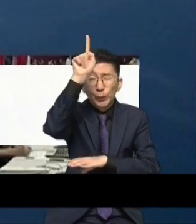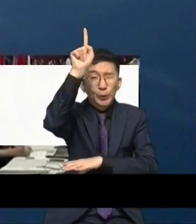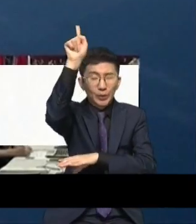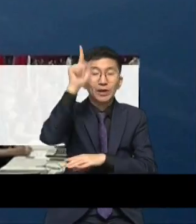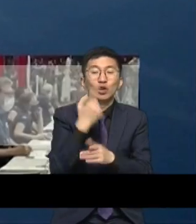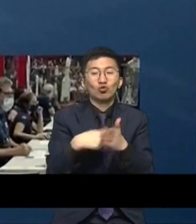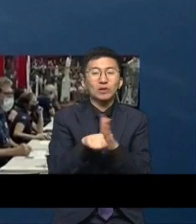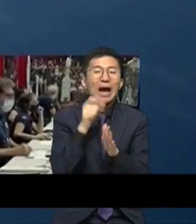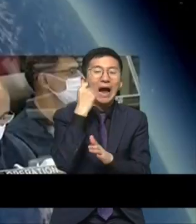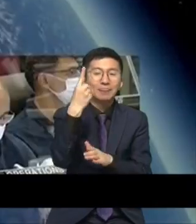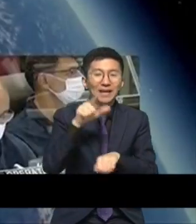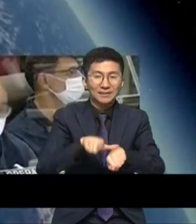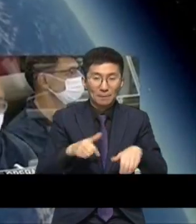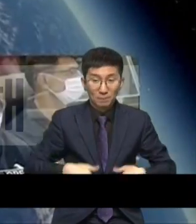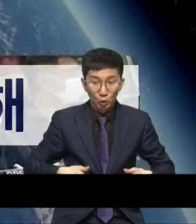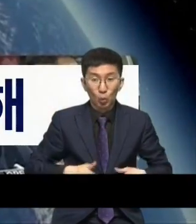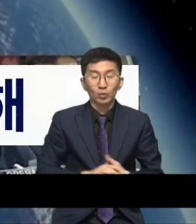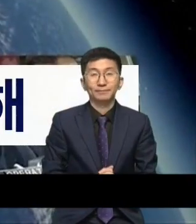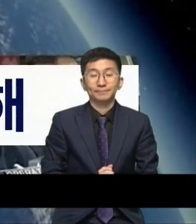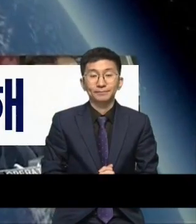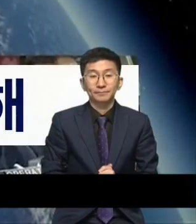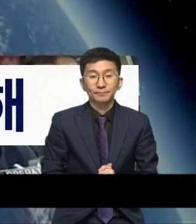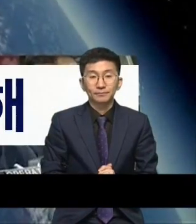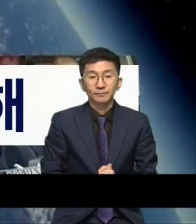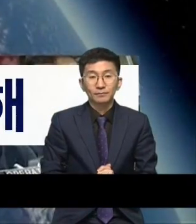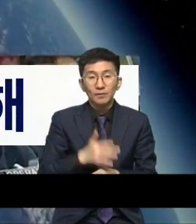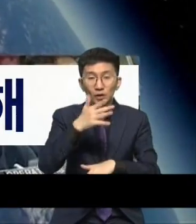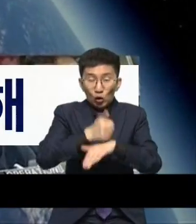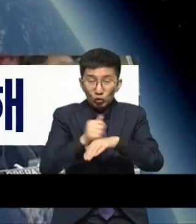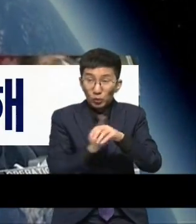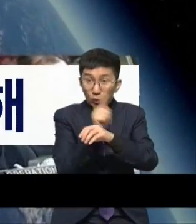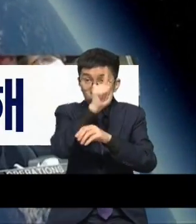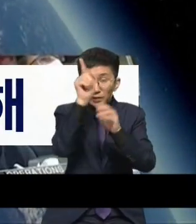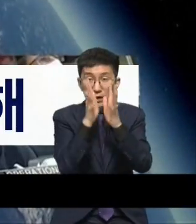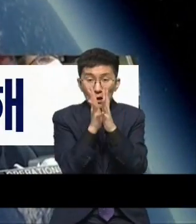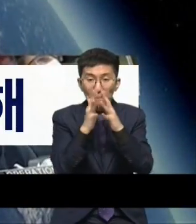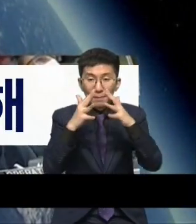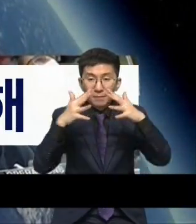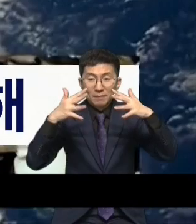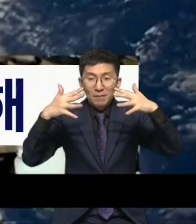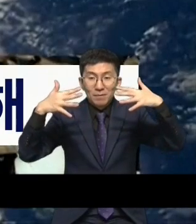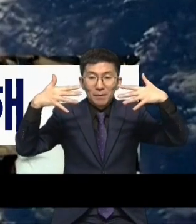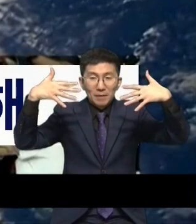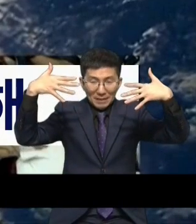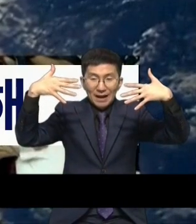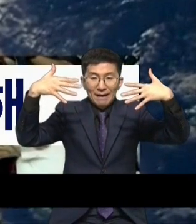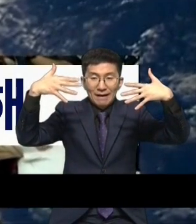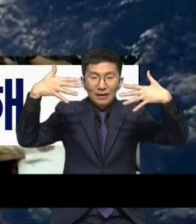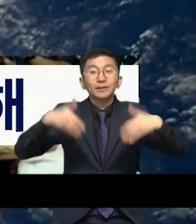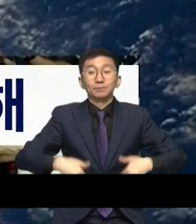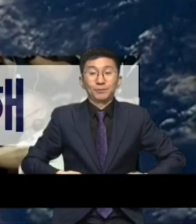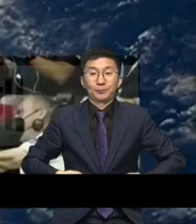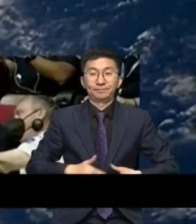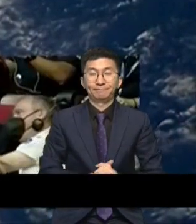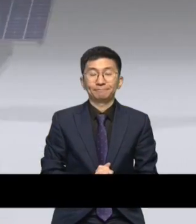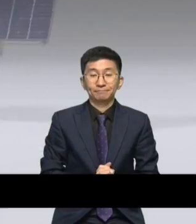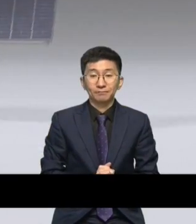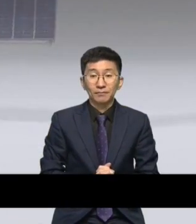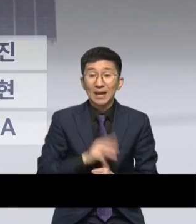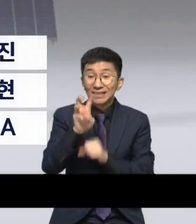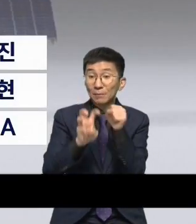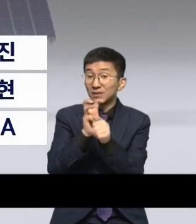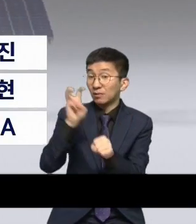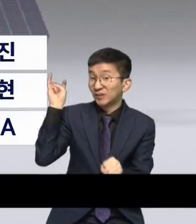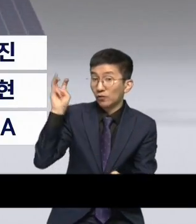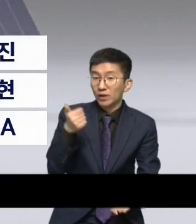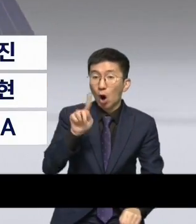여행을 하게 됩니다. 이 과정에서 접어놨던 망원경과 햇빛 차단막도 성공적으로 펼쳐야 합니다. 30년 전